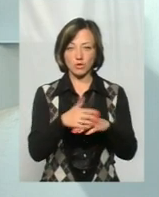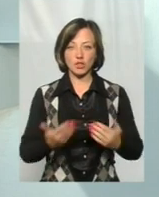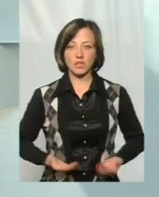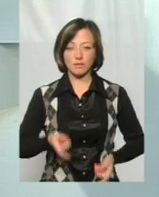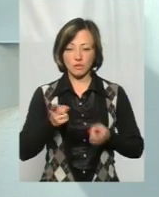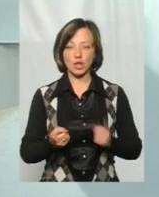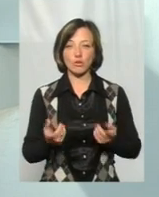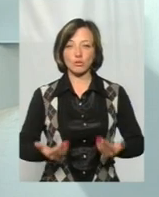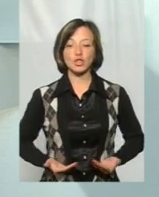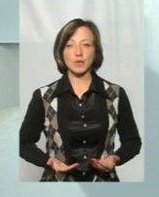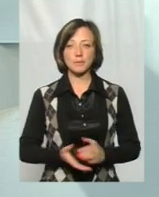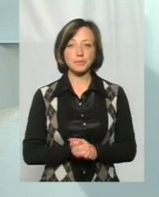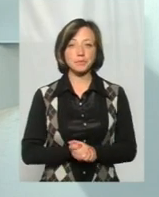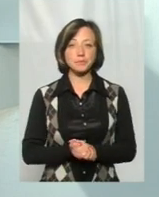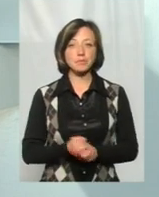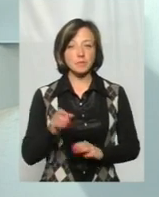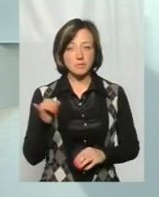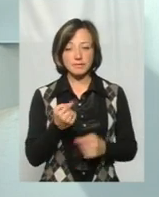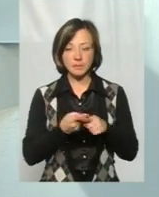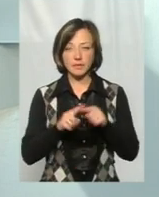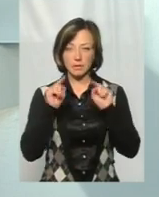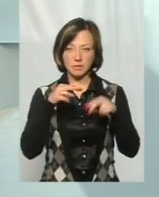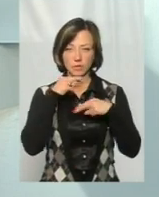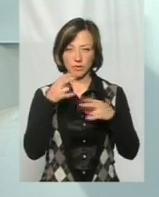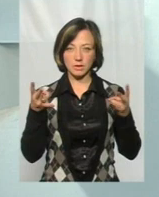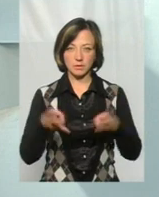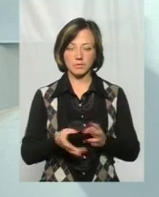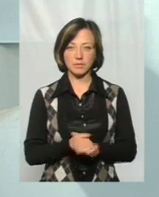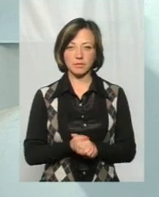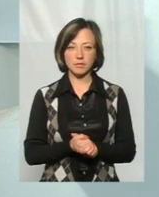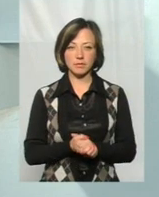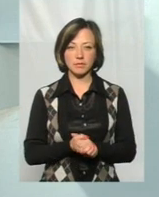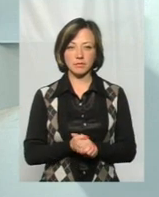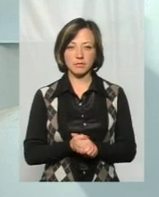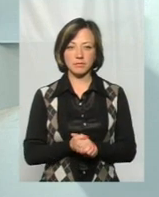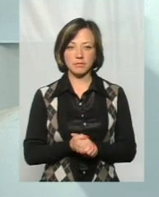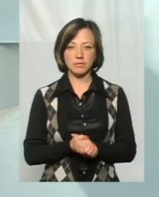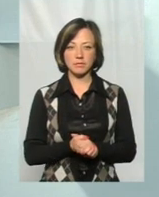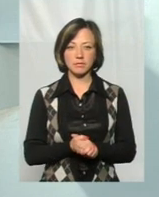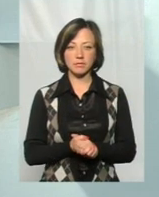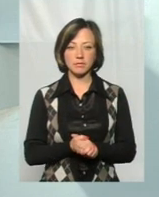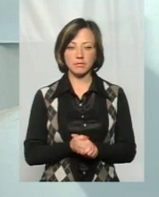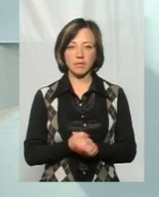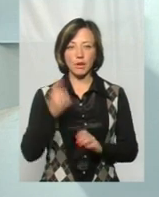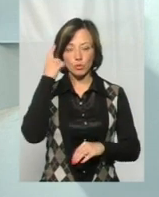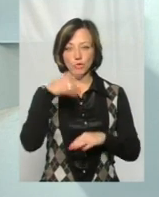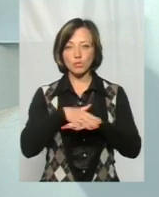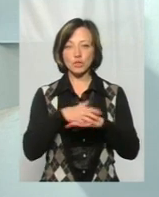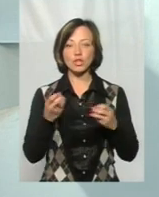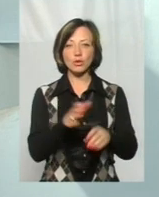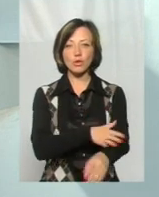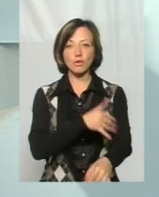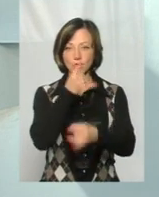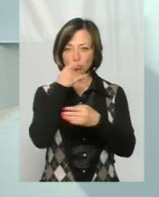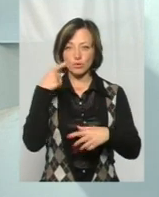ну, звичайному суспільстві. І на це треба звертати увагу. Я думаю, що суспільство ще довгий час